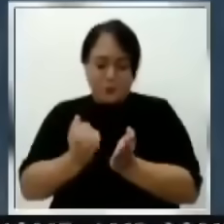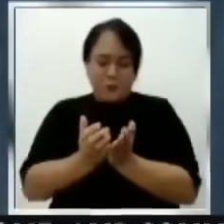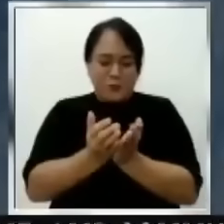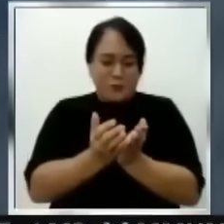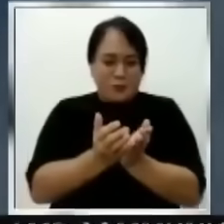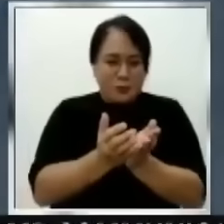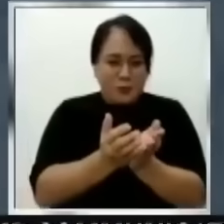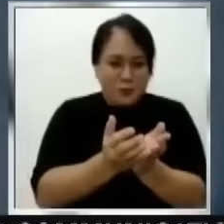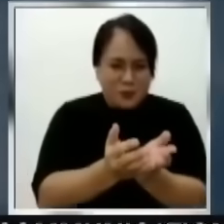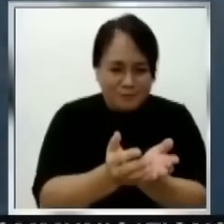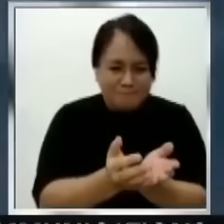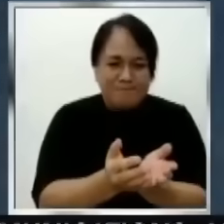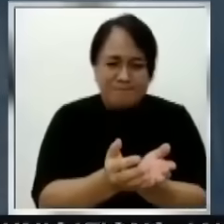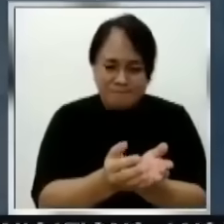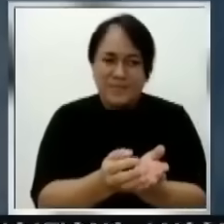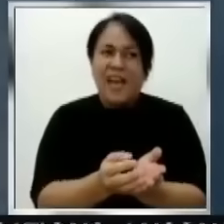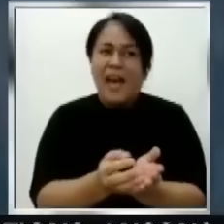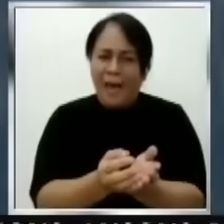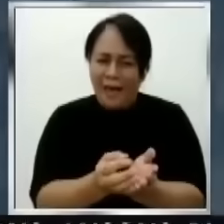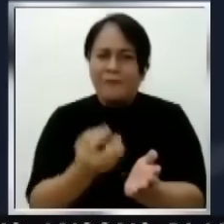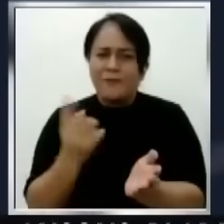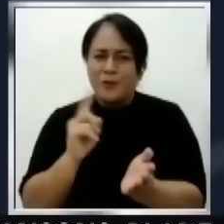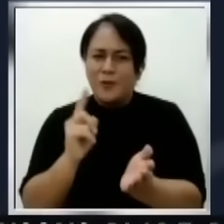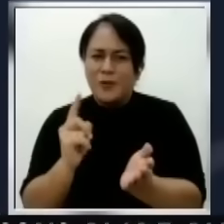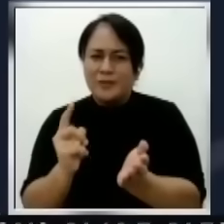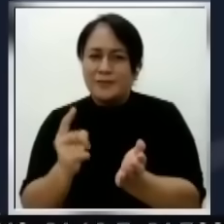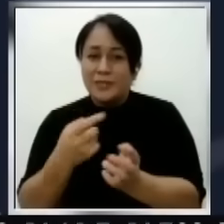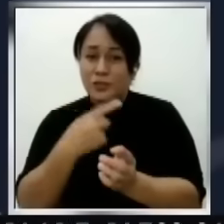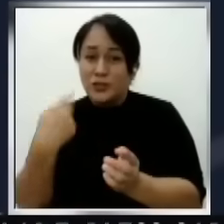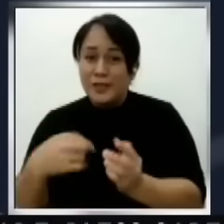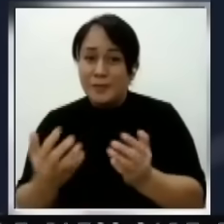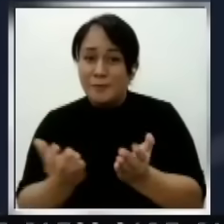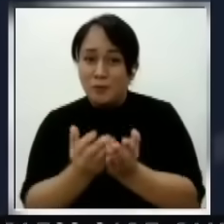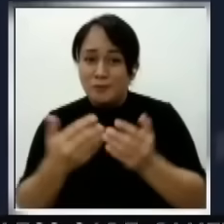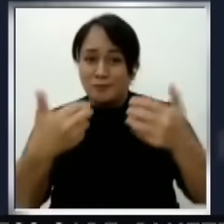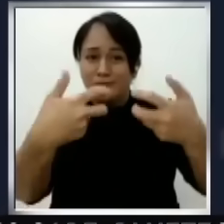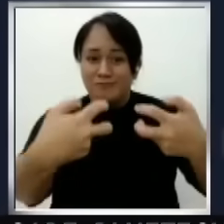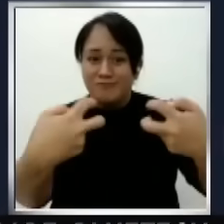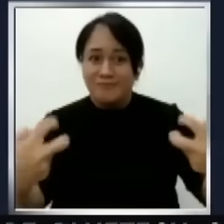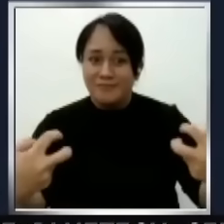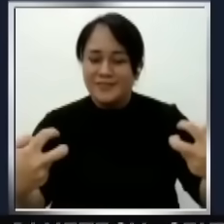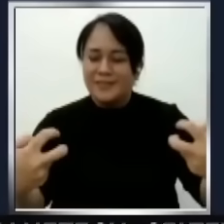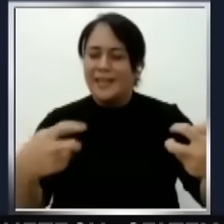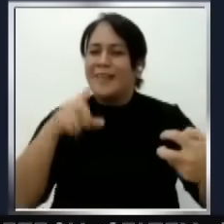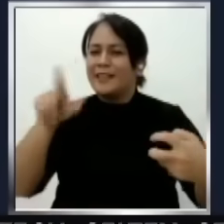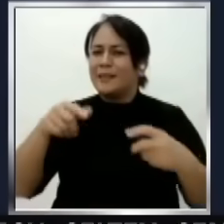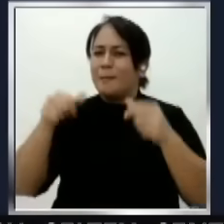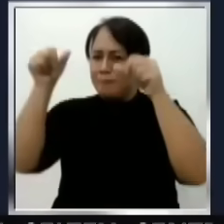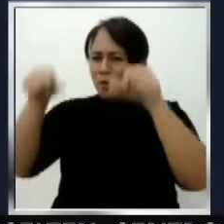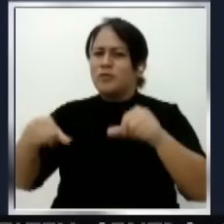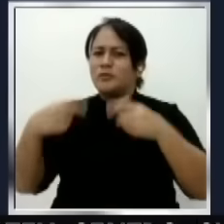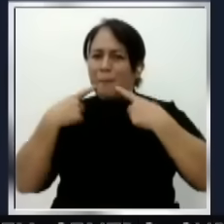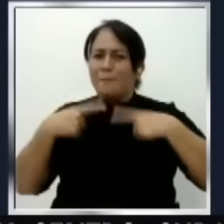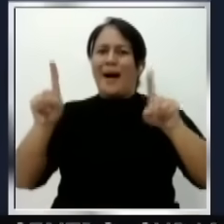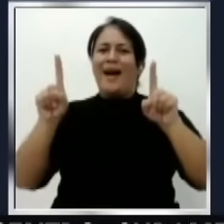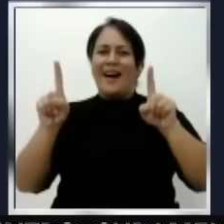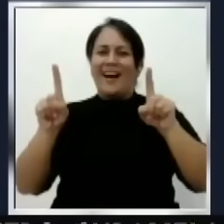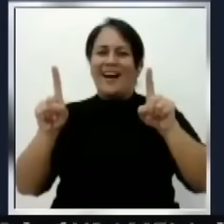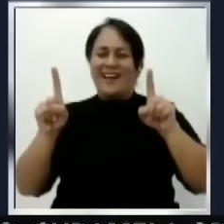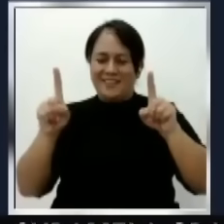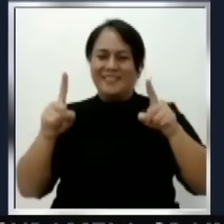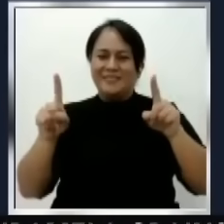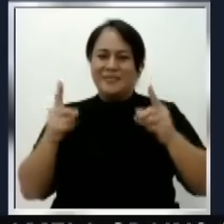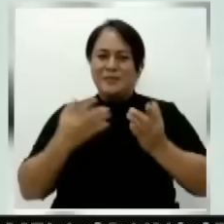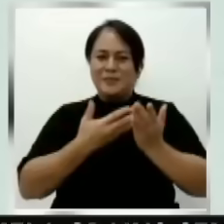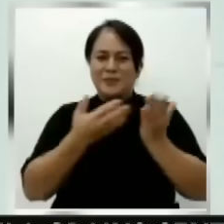doon ang 3 sa 4 na militia ships ng China. Kalaunan, nag-tweet si Powell na tapos na ang resupply mission ng Pilipinas sa BRP